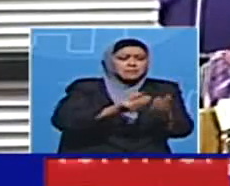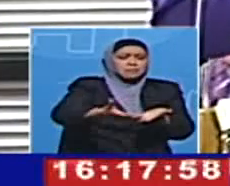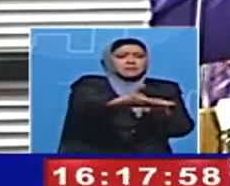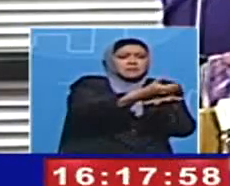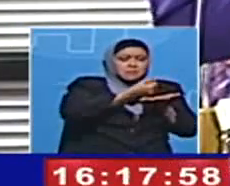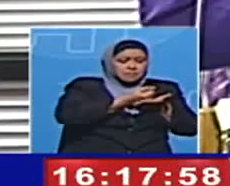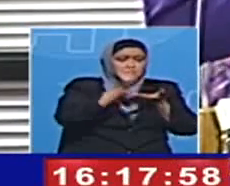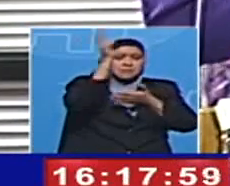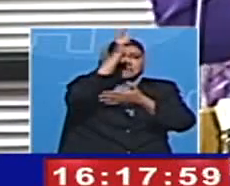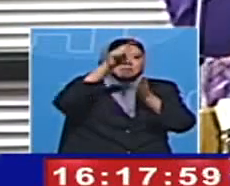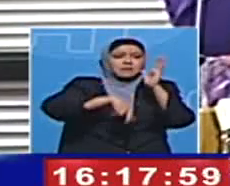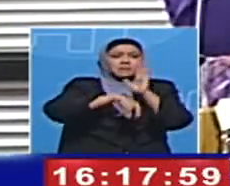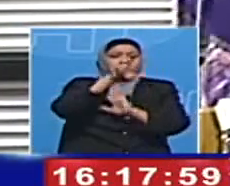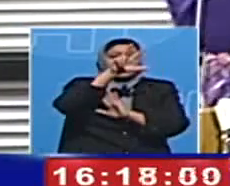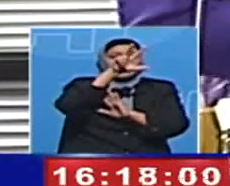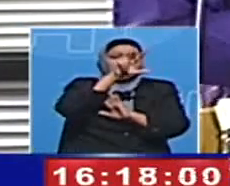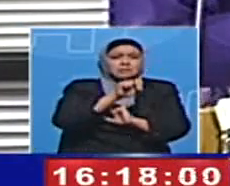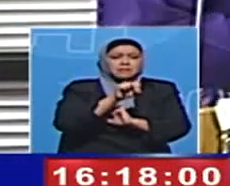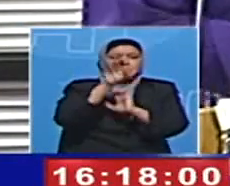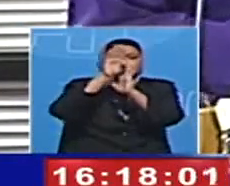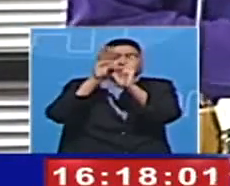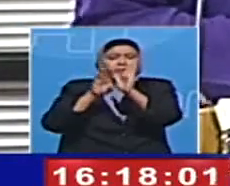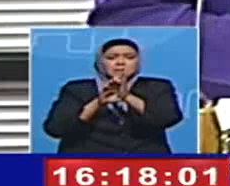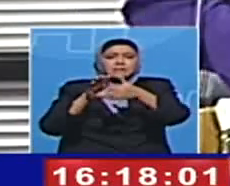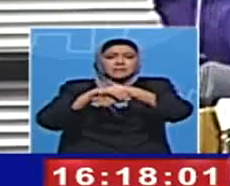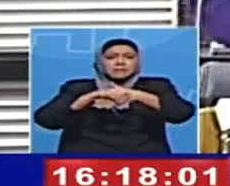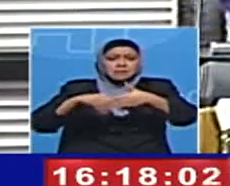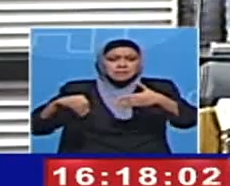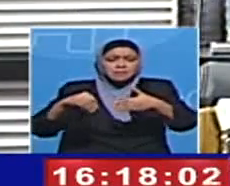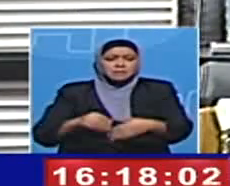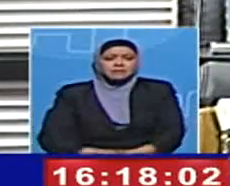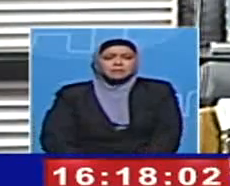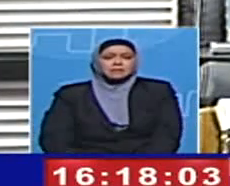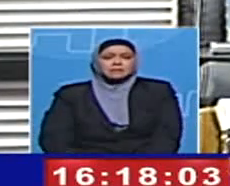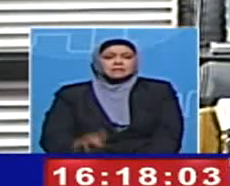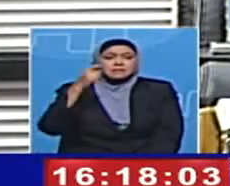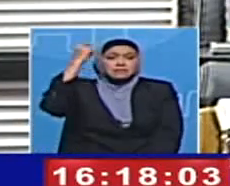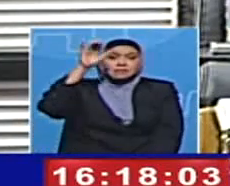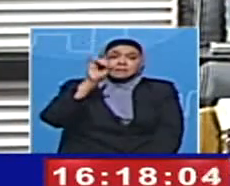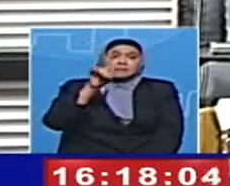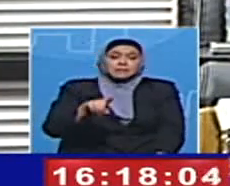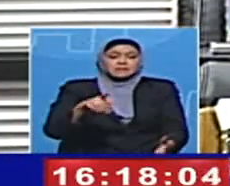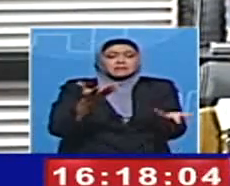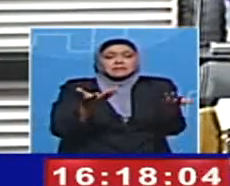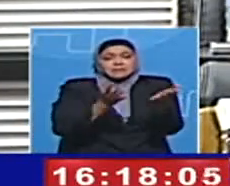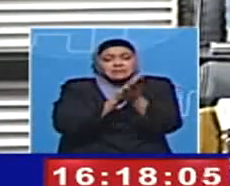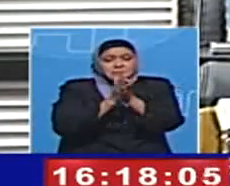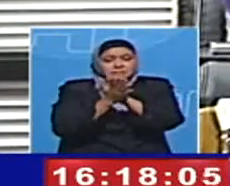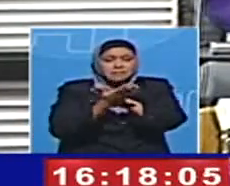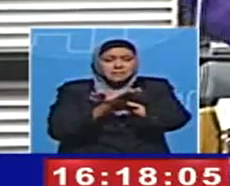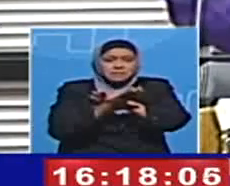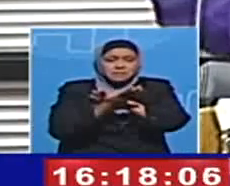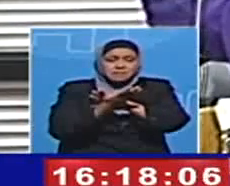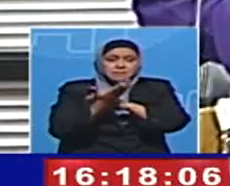lebih r0 bilion tuan yang di-pertua jadinya jika sebelum ini dalam